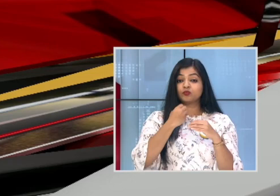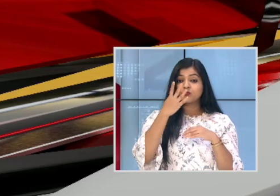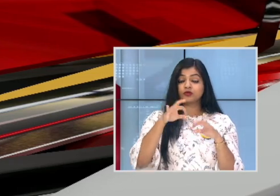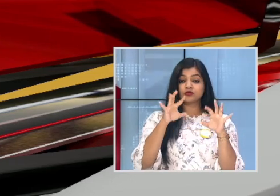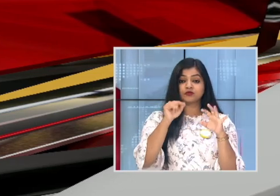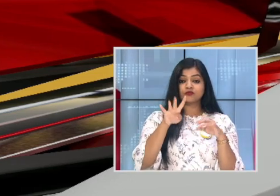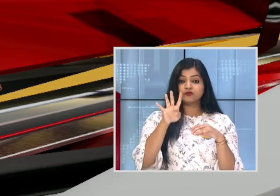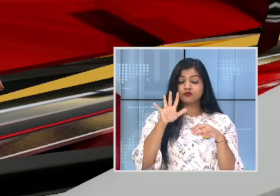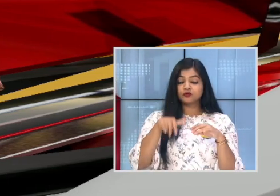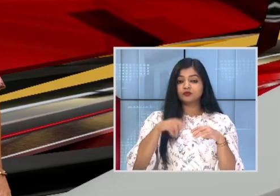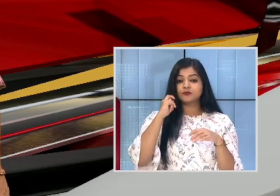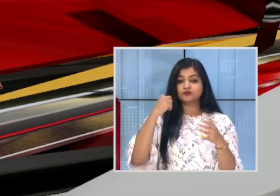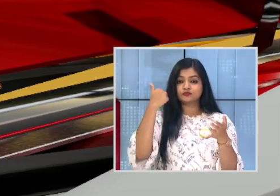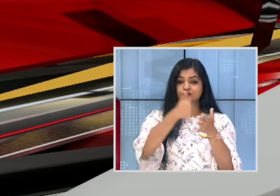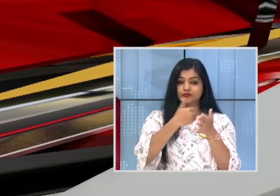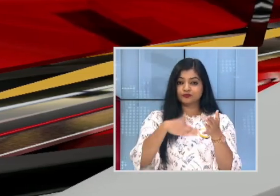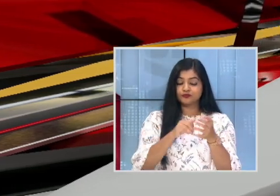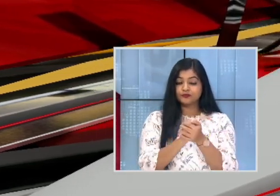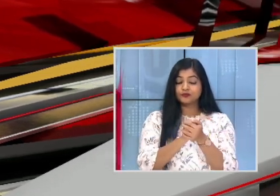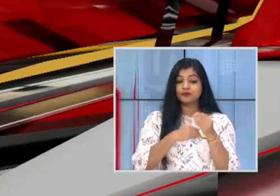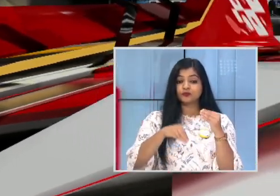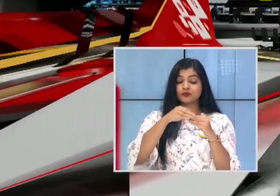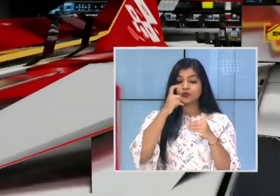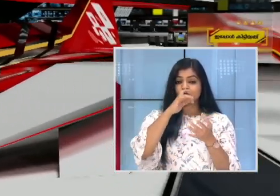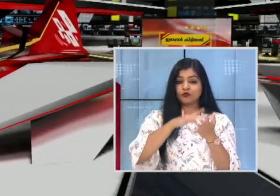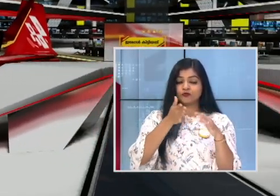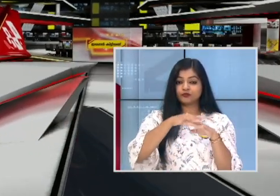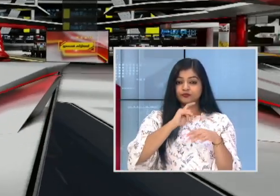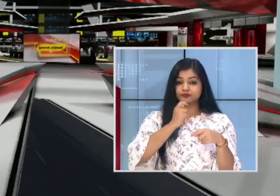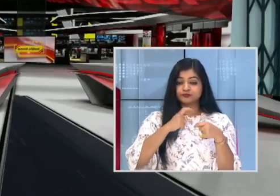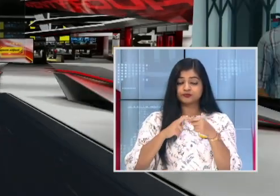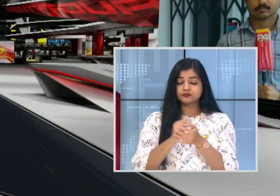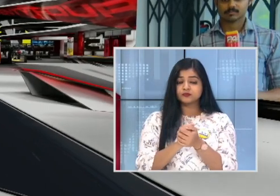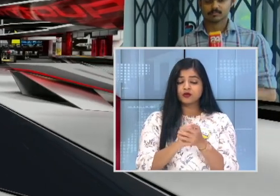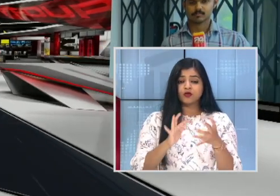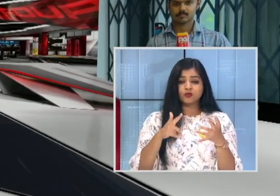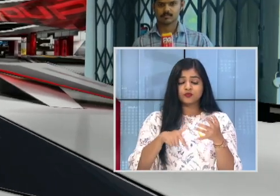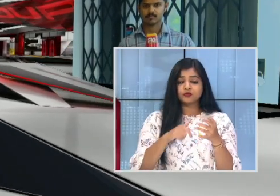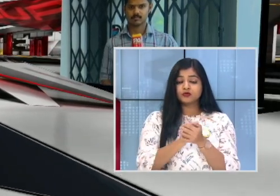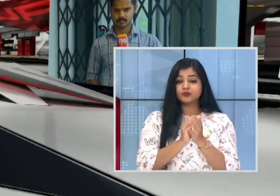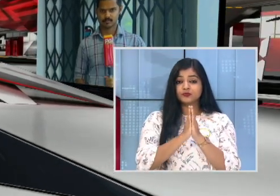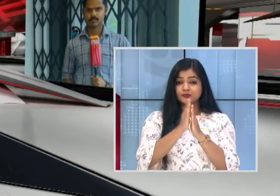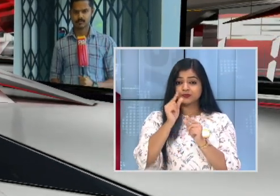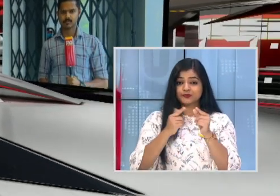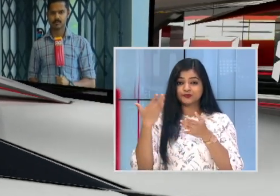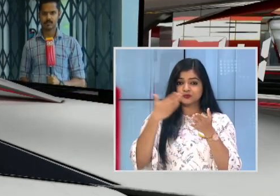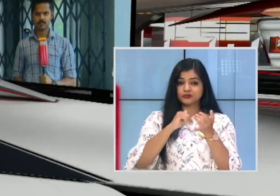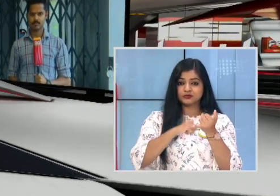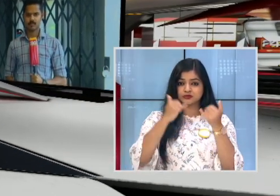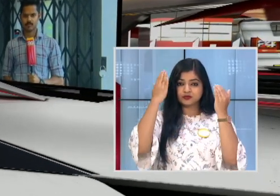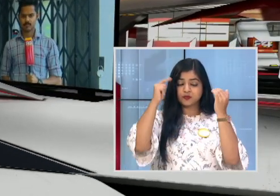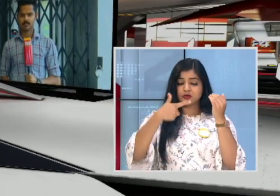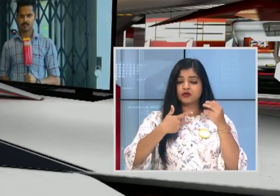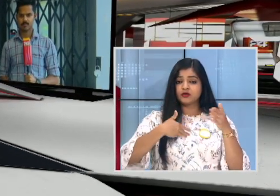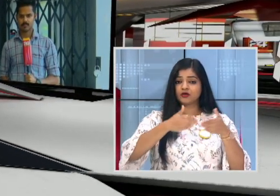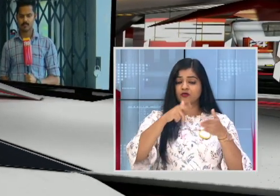10:45 ചെന്നൈയിലെത്തും. രാഹുൽ സുരേഷ് ചേരുന്നുണ്ട് കോഴിക്കോട് നിന്ന് വിവരങ്ങളുമായി. രാഹുൽ, ഏത് രീതിയിലാണ് ഈ തീർത്ഥാടകർക്കായുള്ള യാത്രാ സൗകര്യം